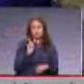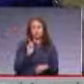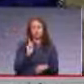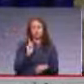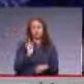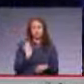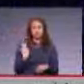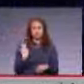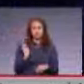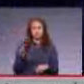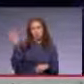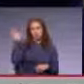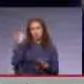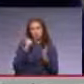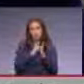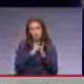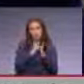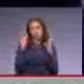ما بشوفتهم.